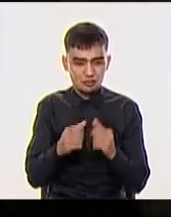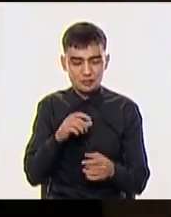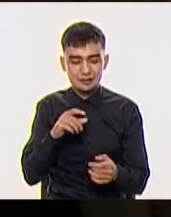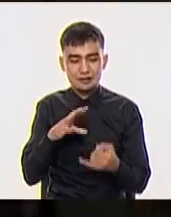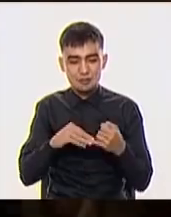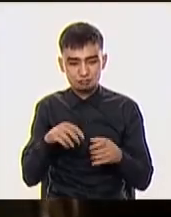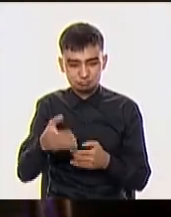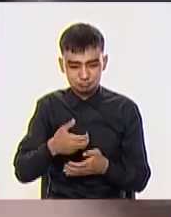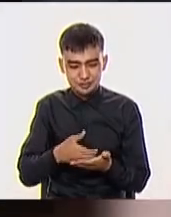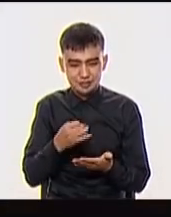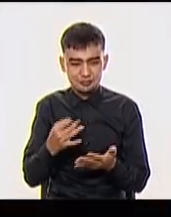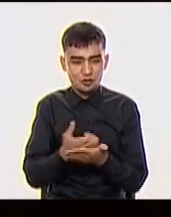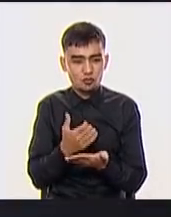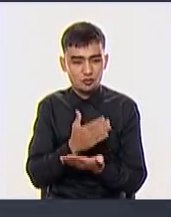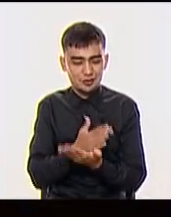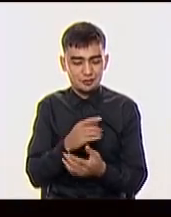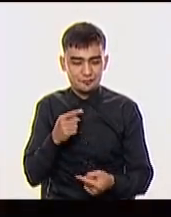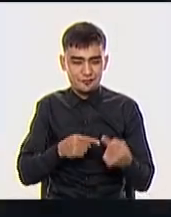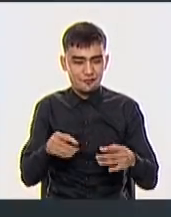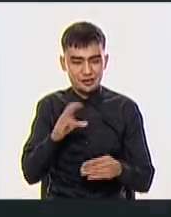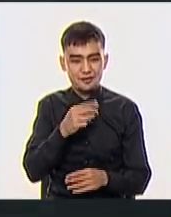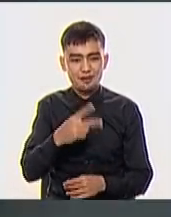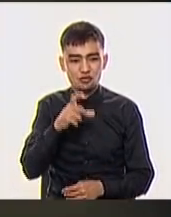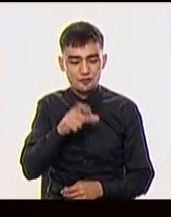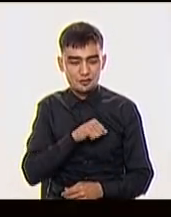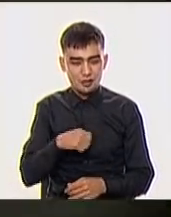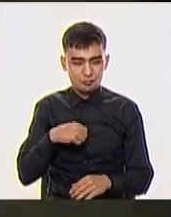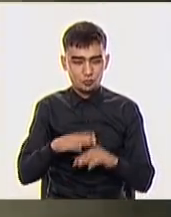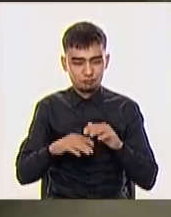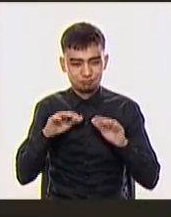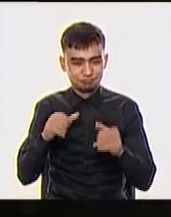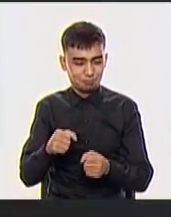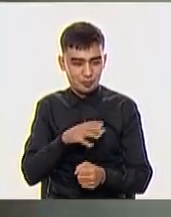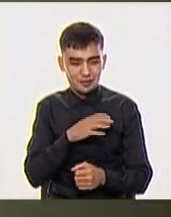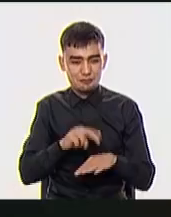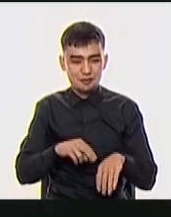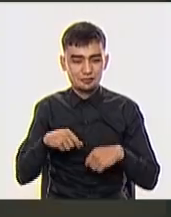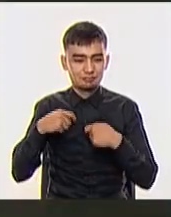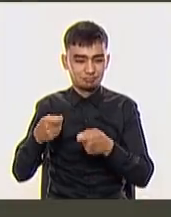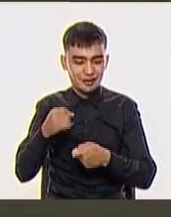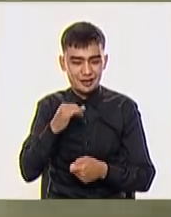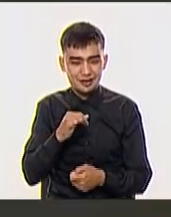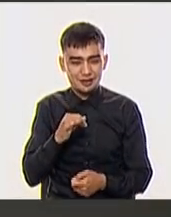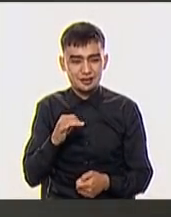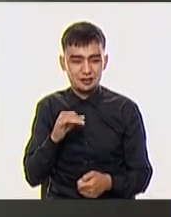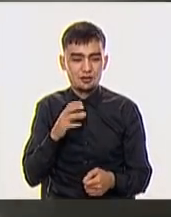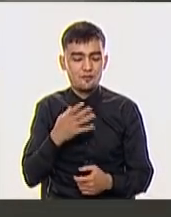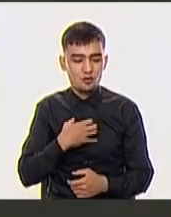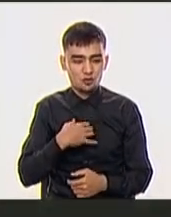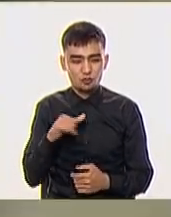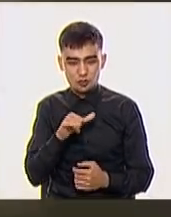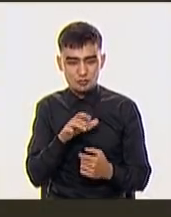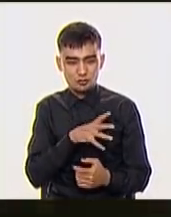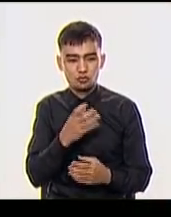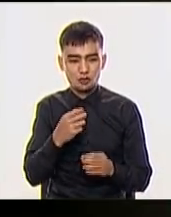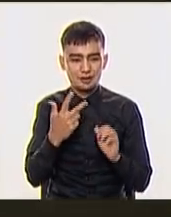алып жүргендермен күресіп жүр. Алғашқыда 20 адамды өз күштерімен ұстағандар сенбінің түнінде таңға дейін тағы 37 адамды қолға түсірді.